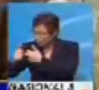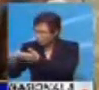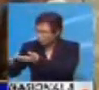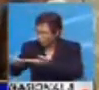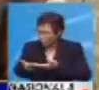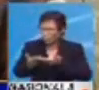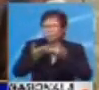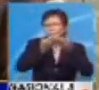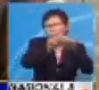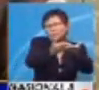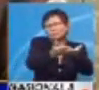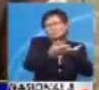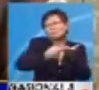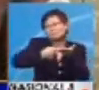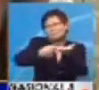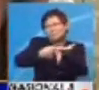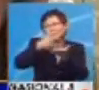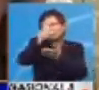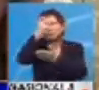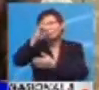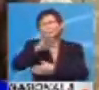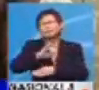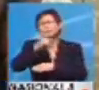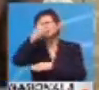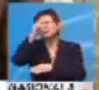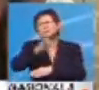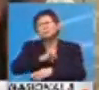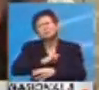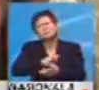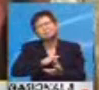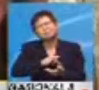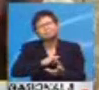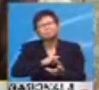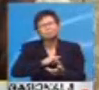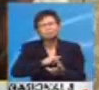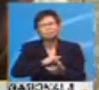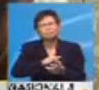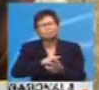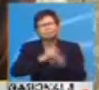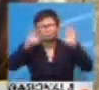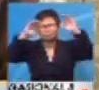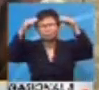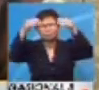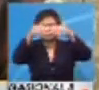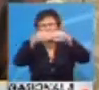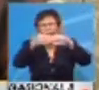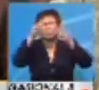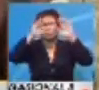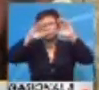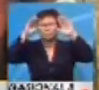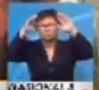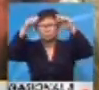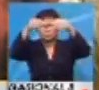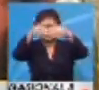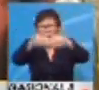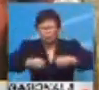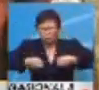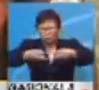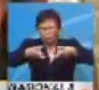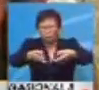pasukan tersebut karena pada saya ke the engkel udah kemungkinan